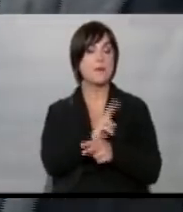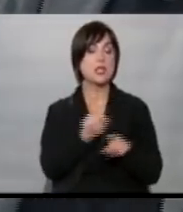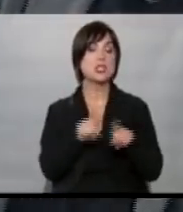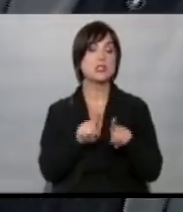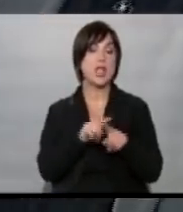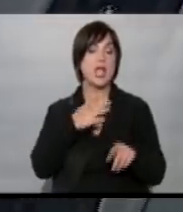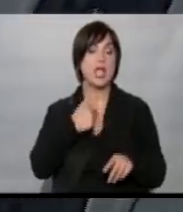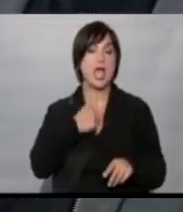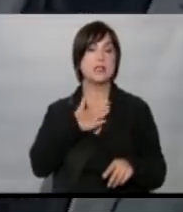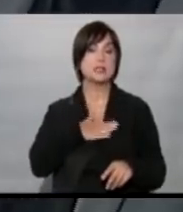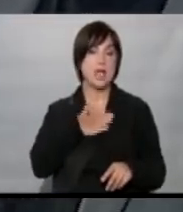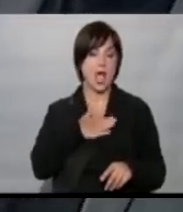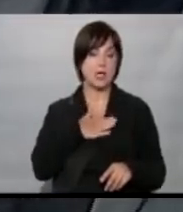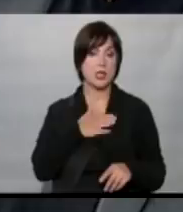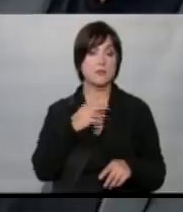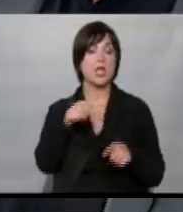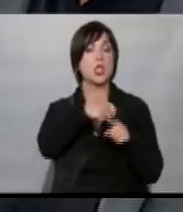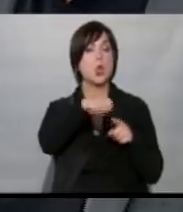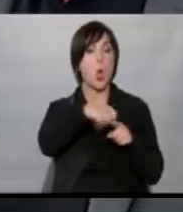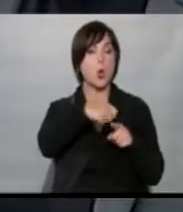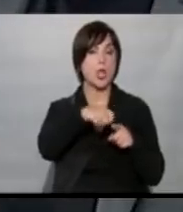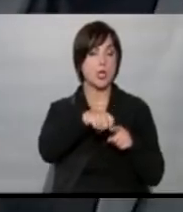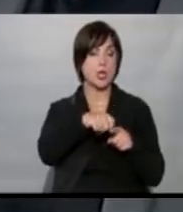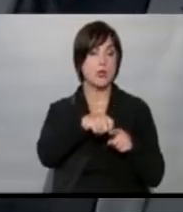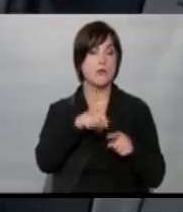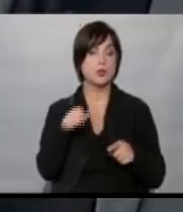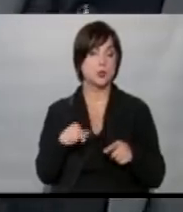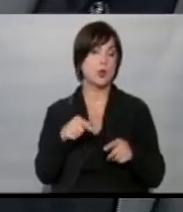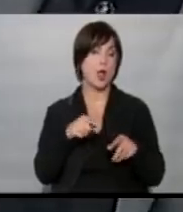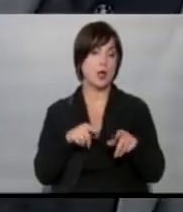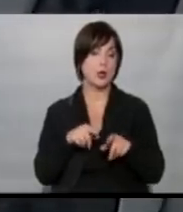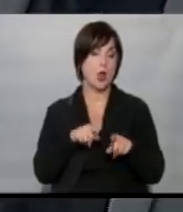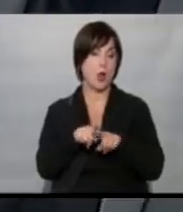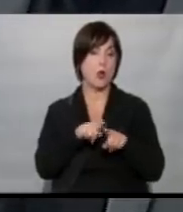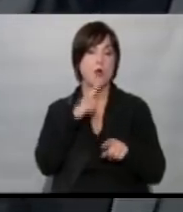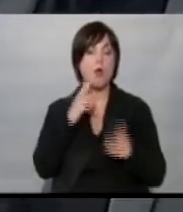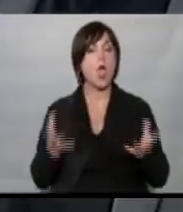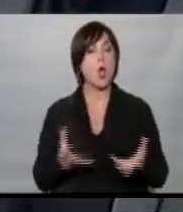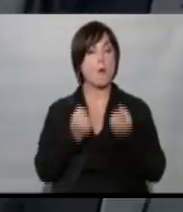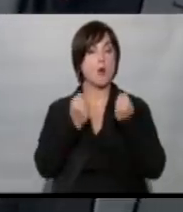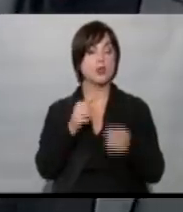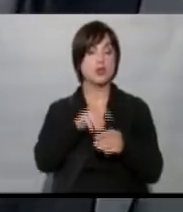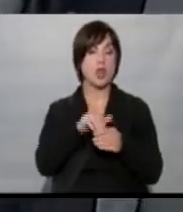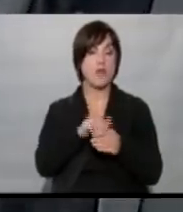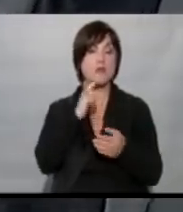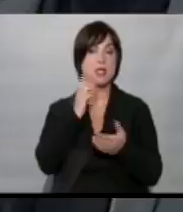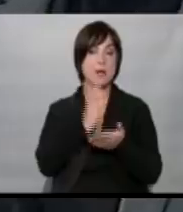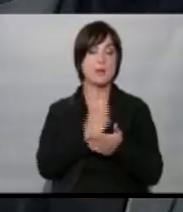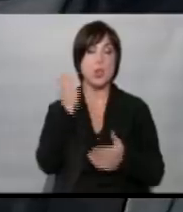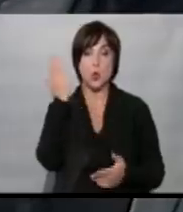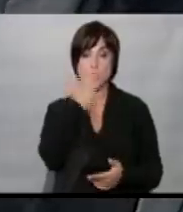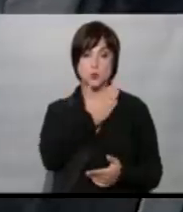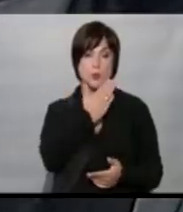така јас би сакал да ги коригирам еве панелот кој го поддржуваат референдумот дека бил